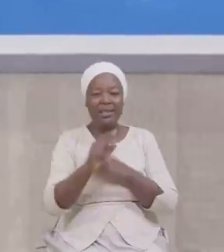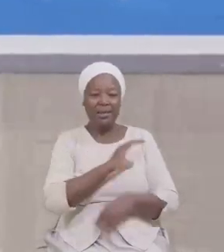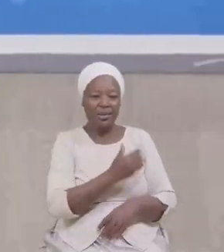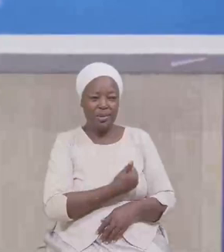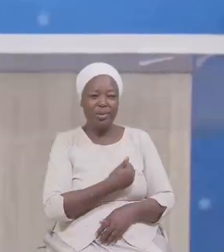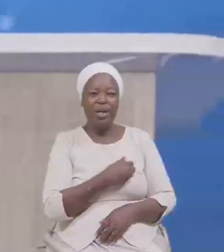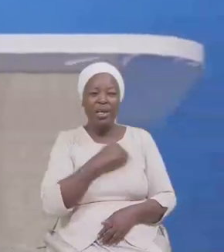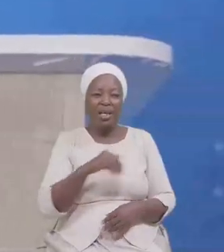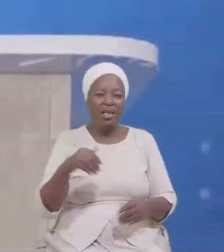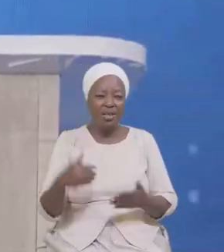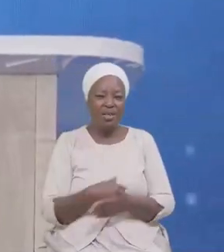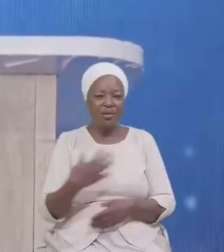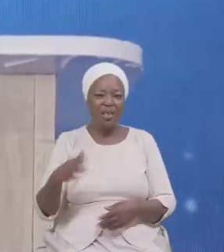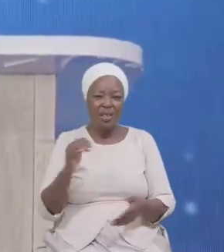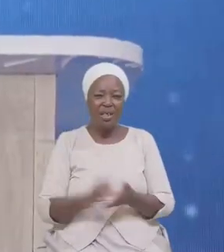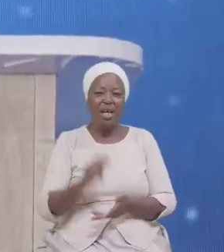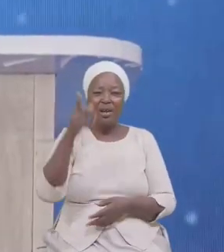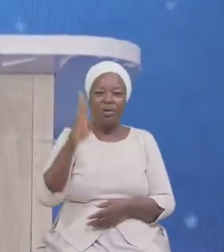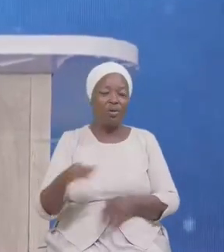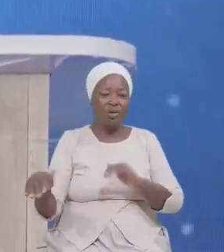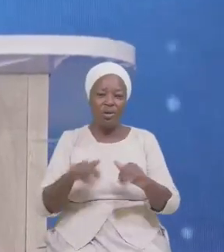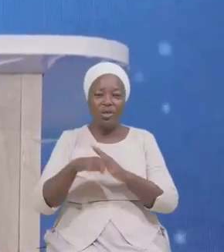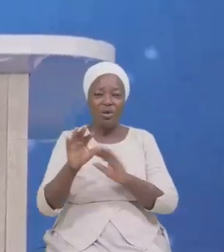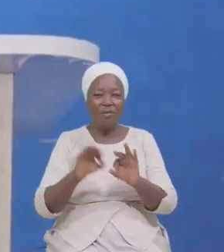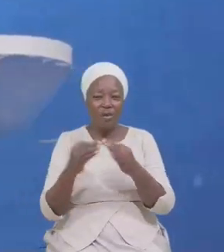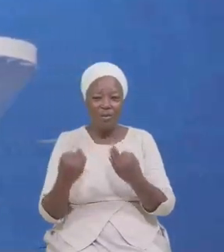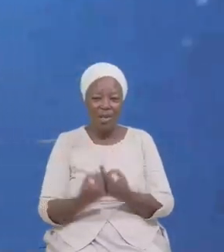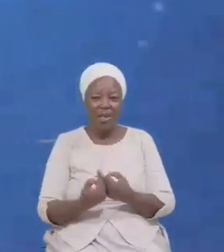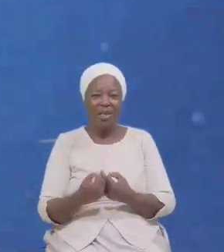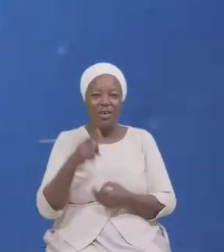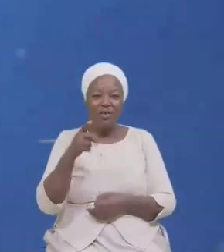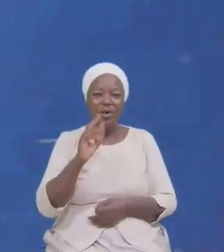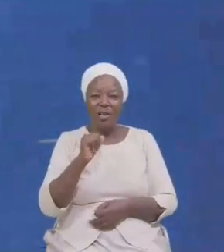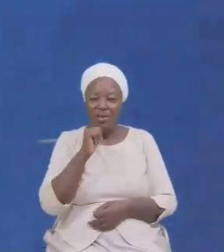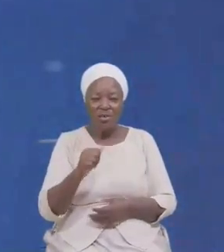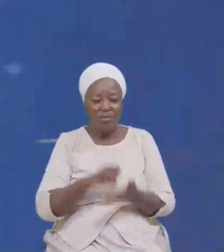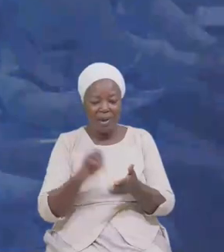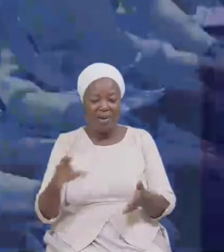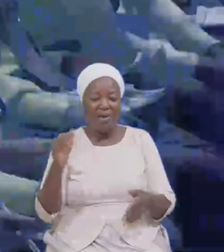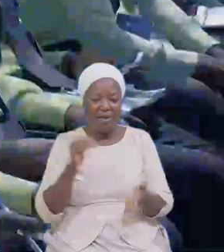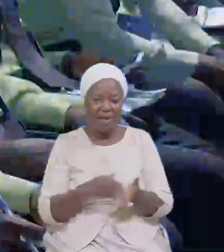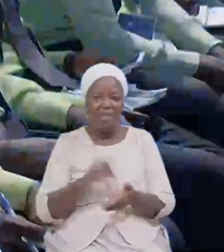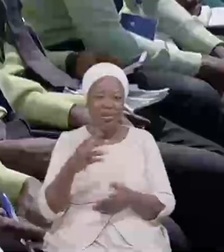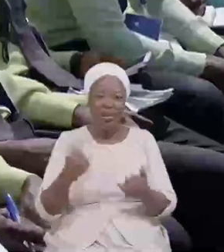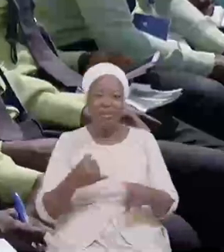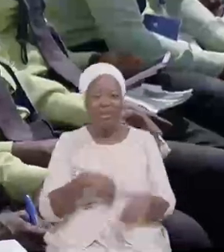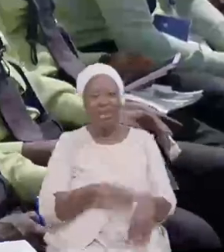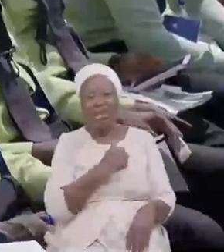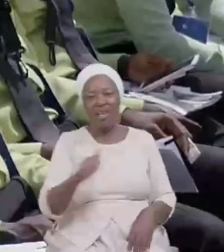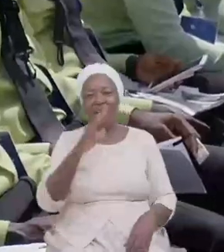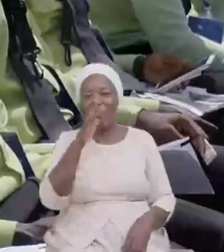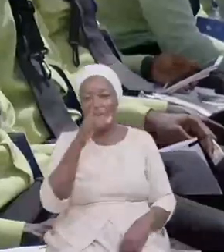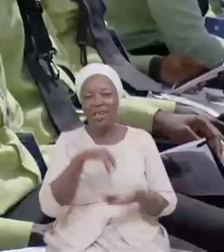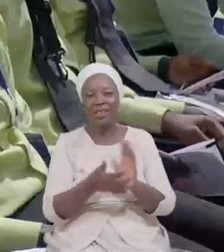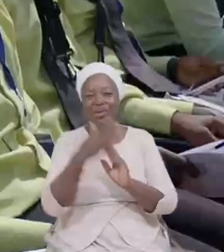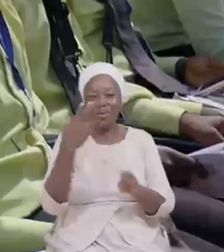nouvelle chose que Dieu fait dans ta famille. Tu n'es plus stérile. Tu es une mère.